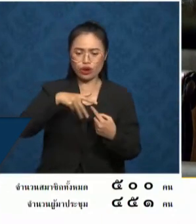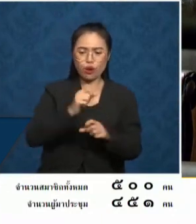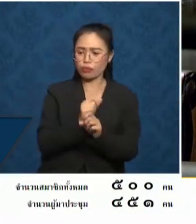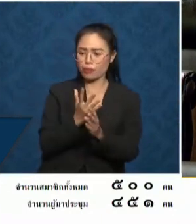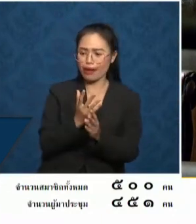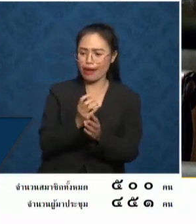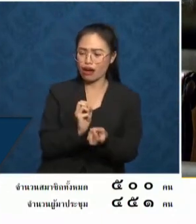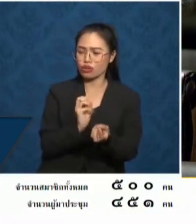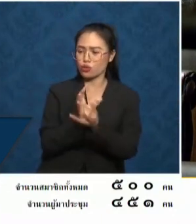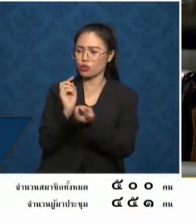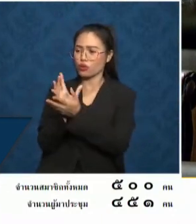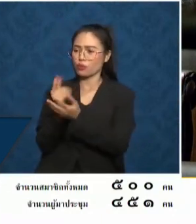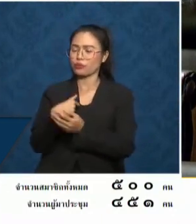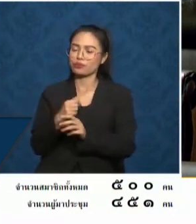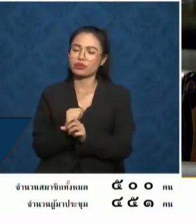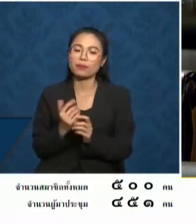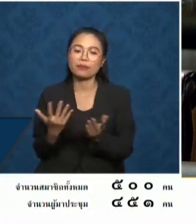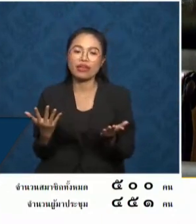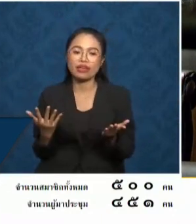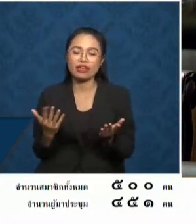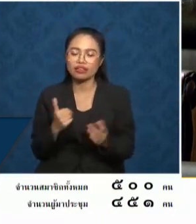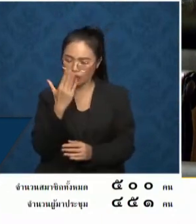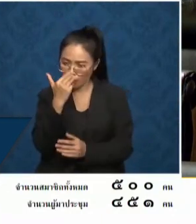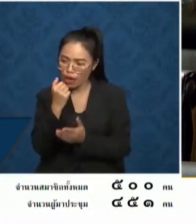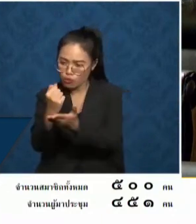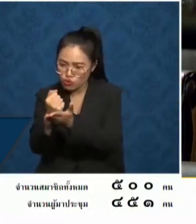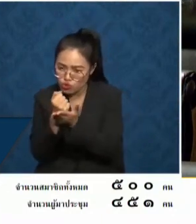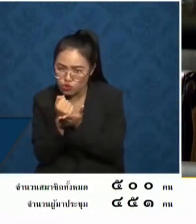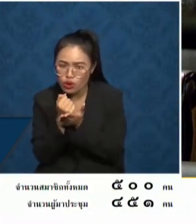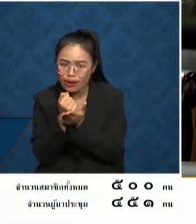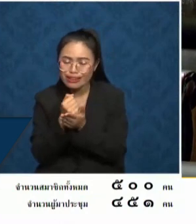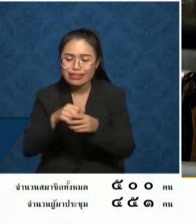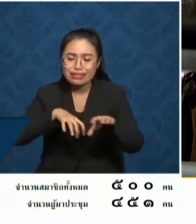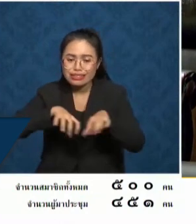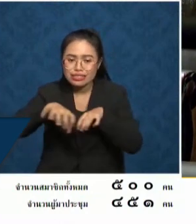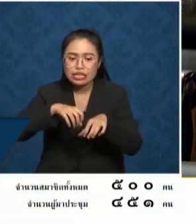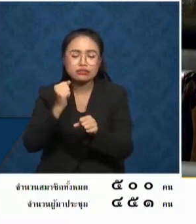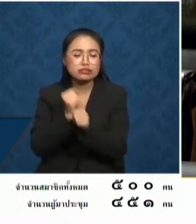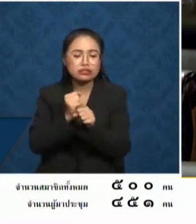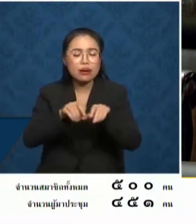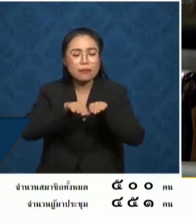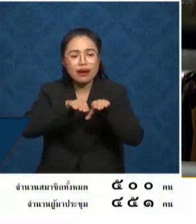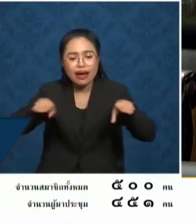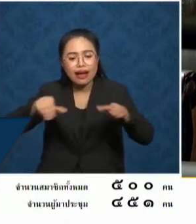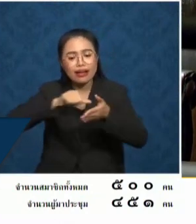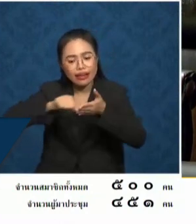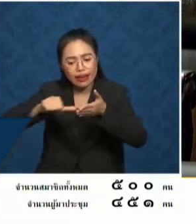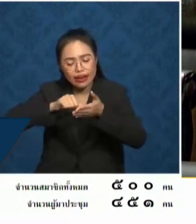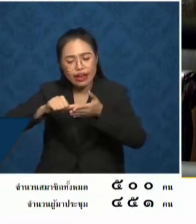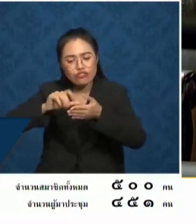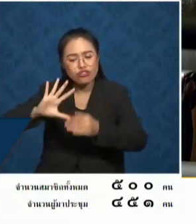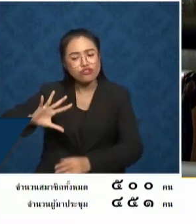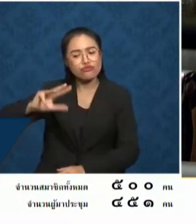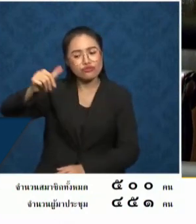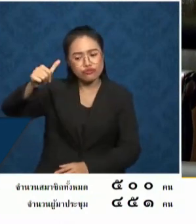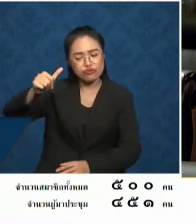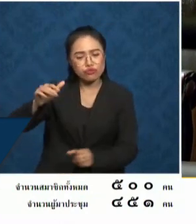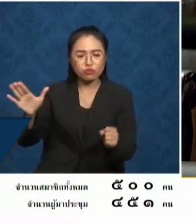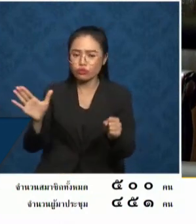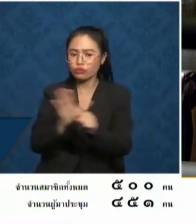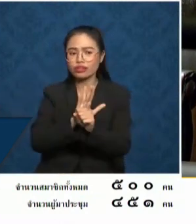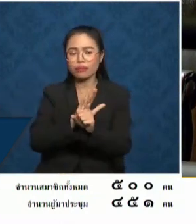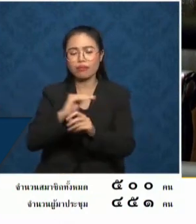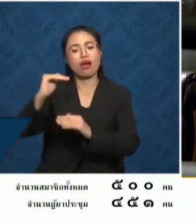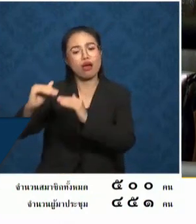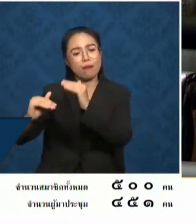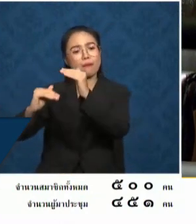ครับท่านประธานแล้ววันนี้ทำไมเราไม่ช่วยกันจัดทำมาตรการป้องกันแก้ไขฟื้นฟูเยียวยาอย่างจริงจังให้